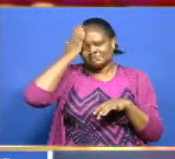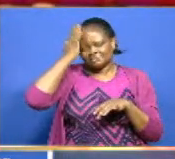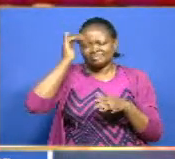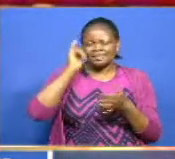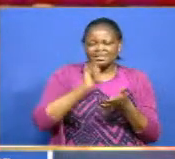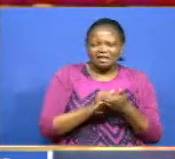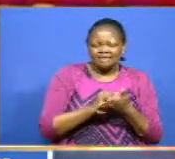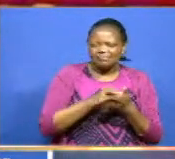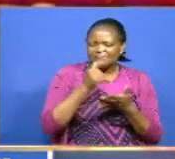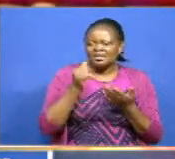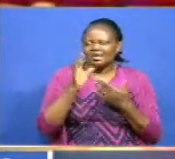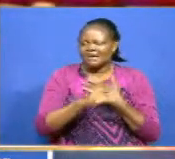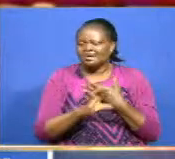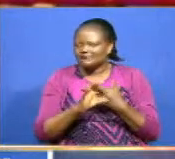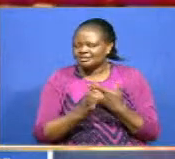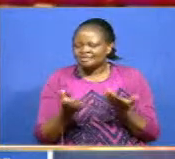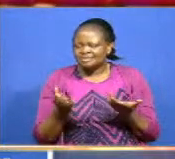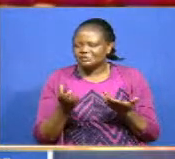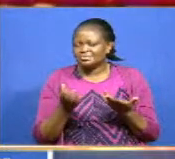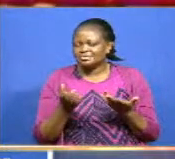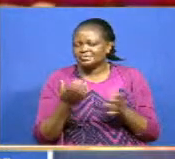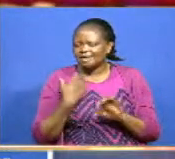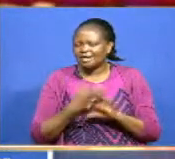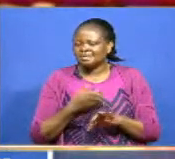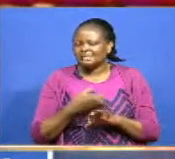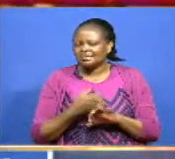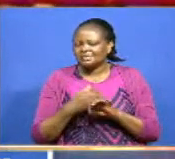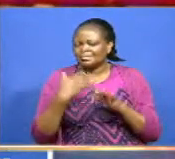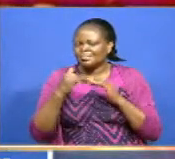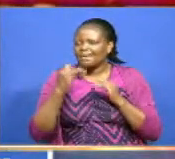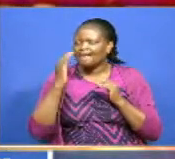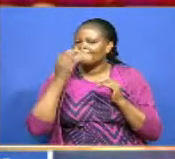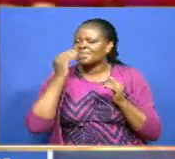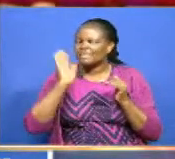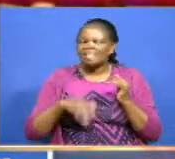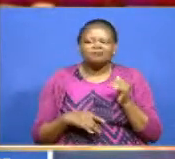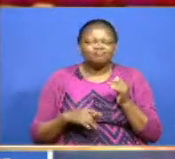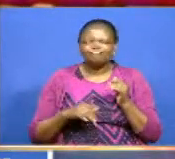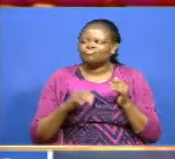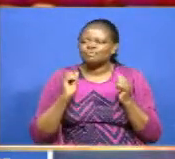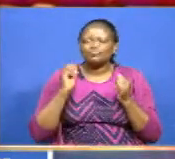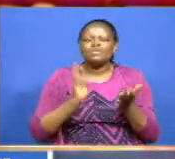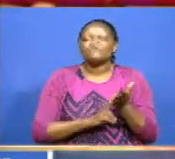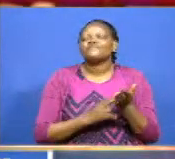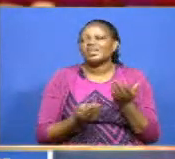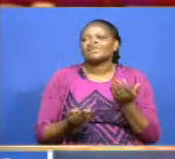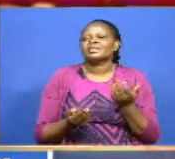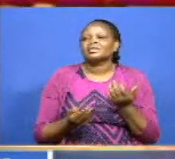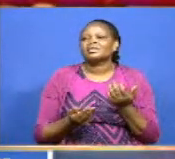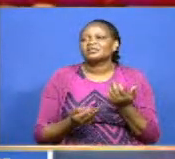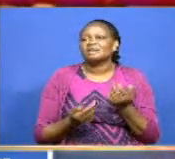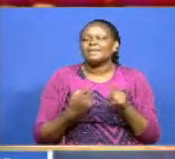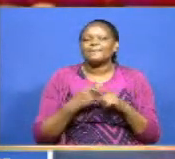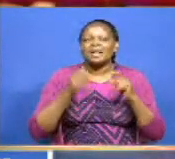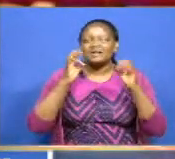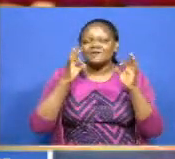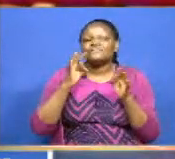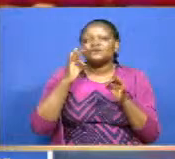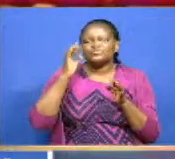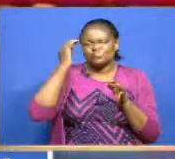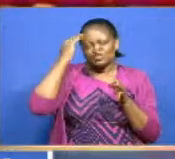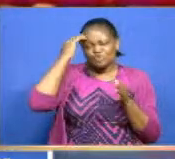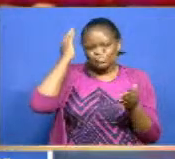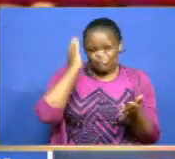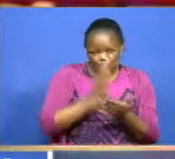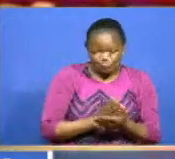sijui hizo blabla countries zinacheza kualiko, hiyo utashindwa automatically, ushashindwa. lakini